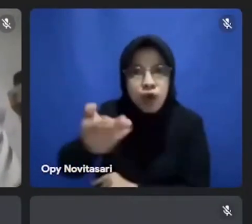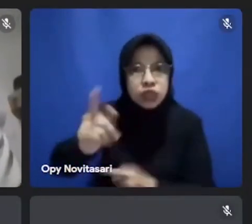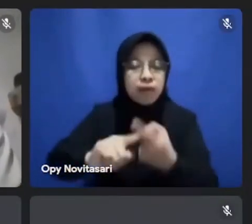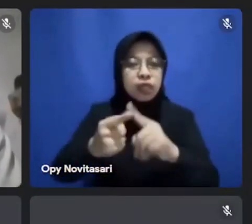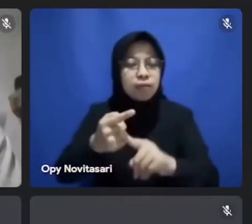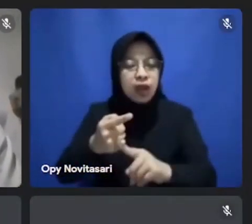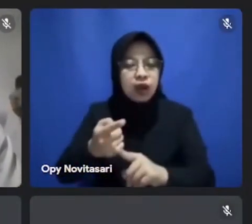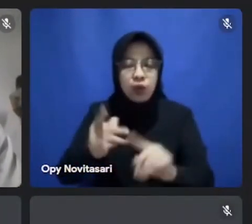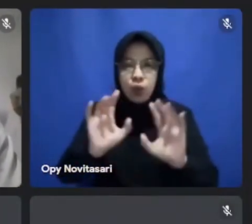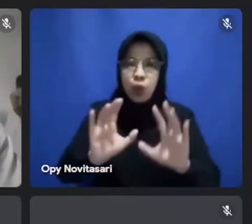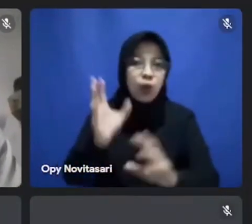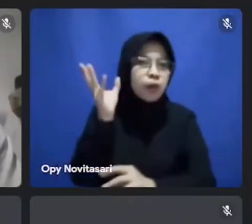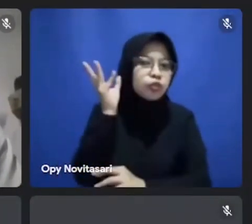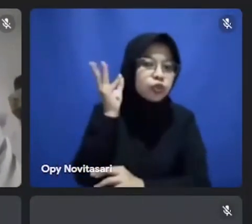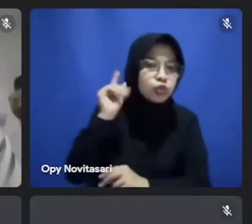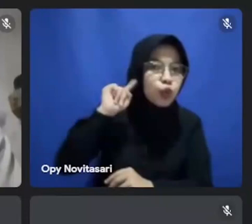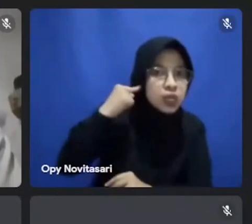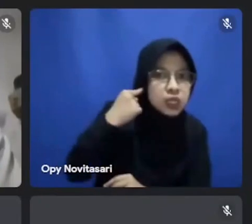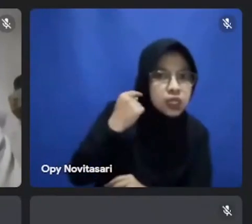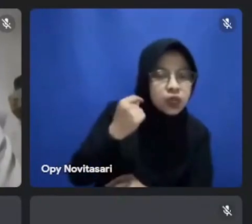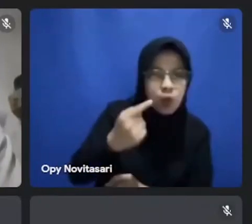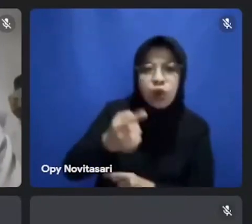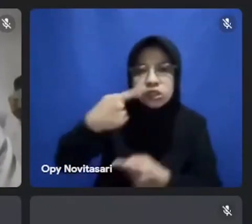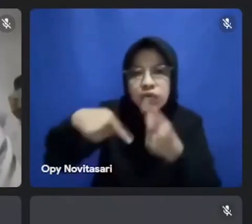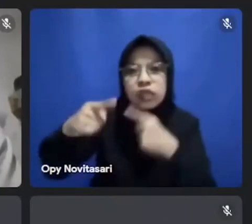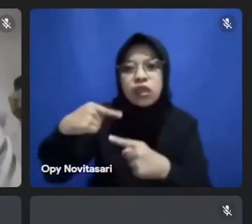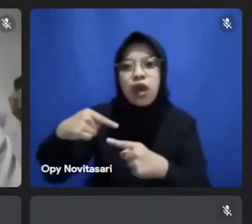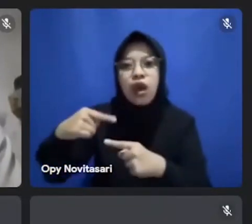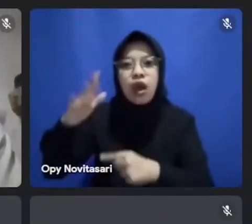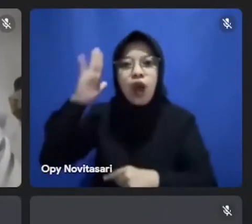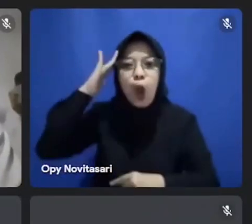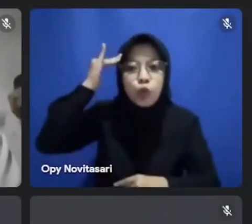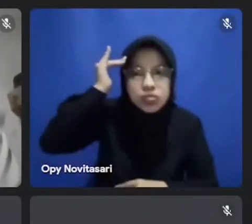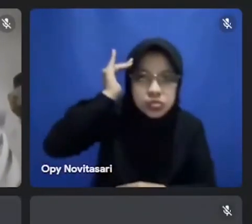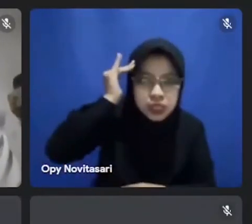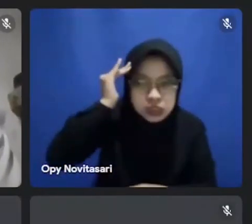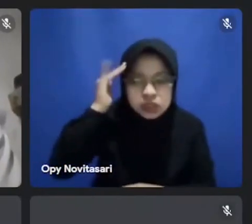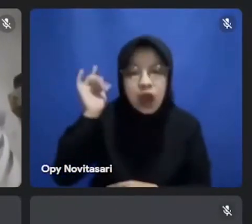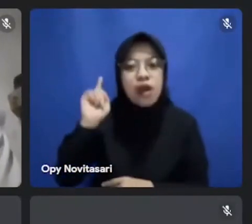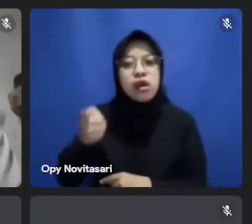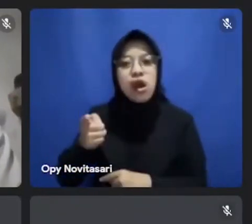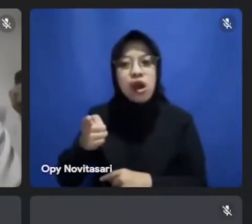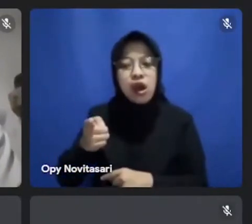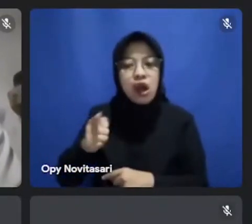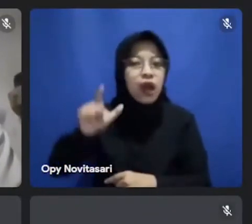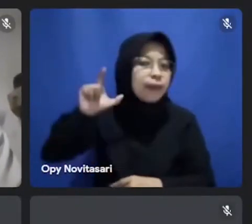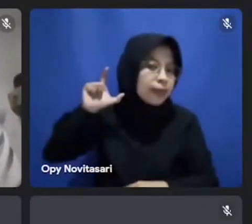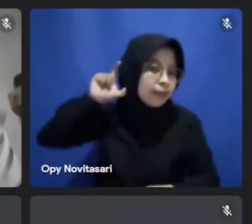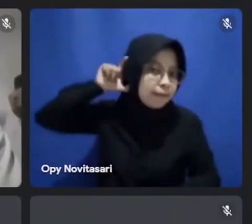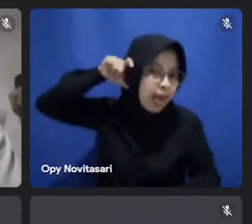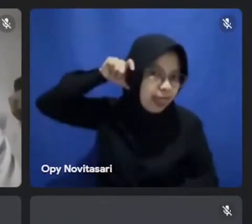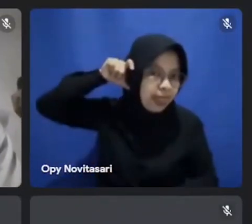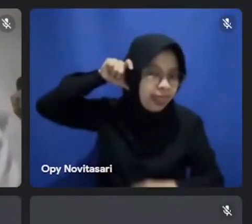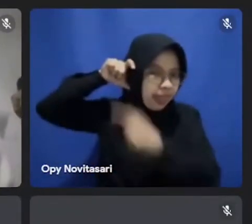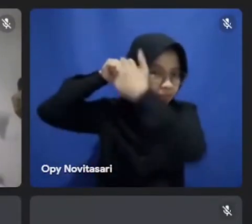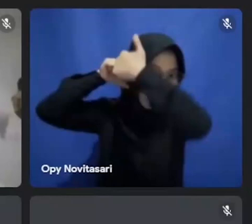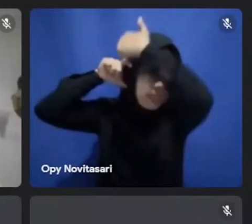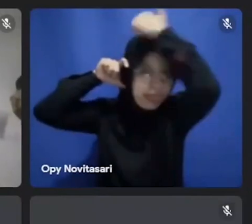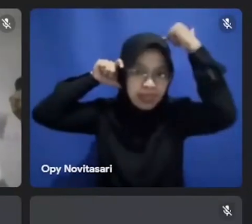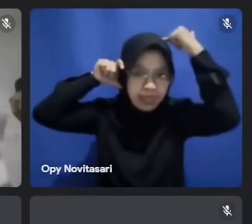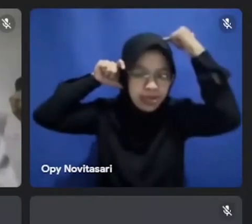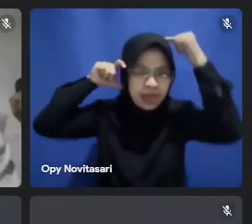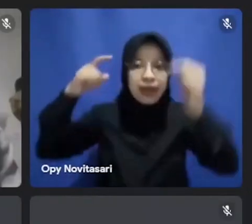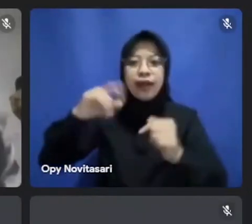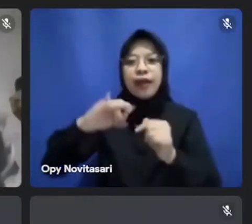ee Yang Tuli yang is pengguna kokler implan pengguna